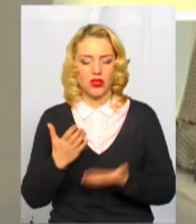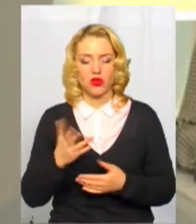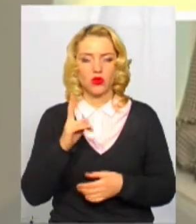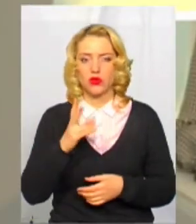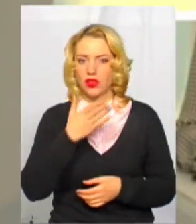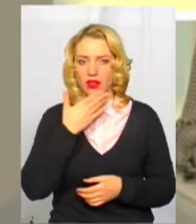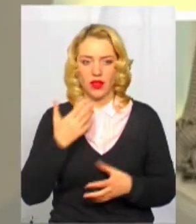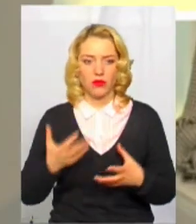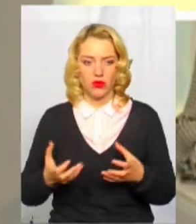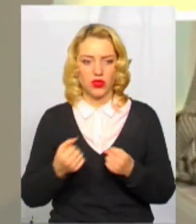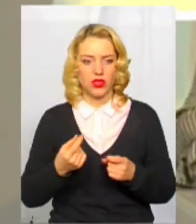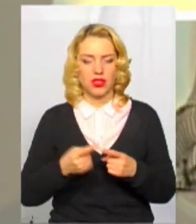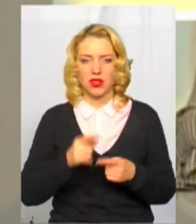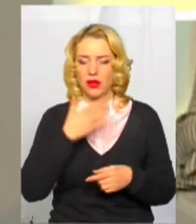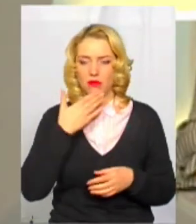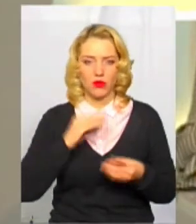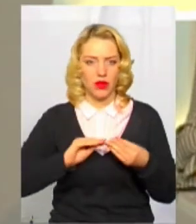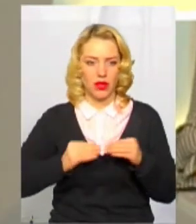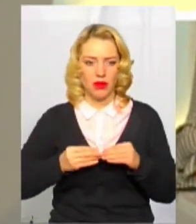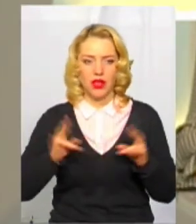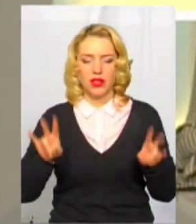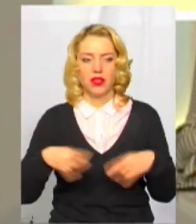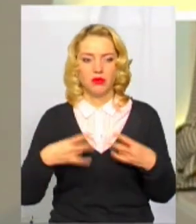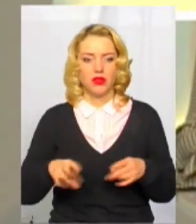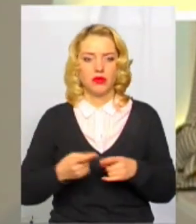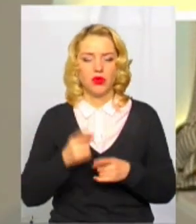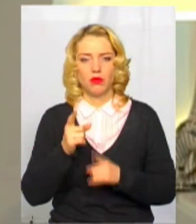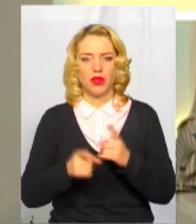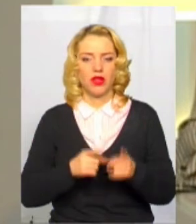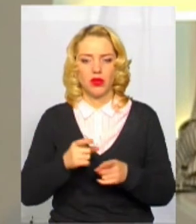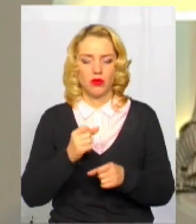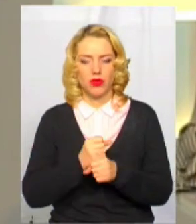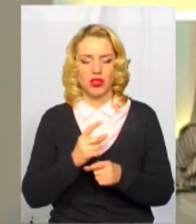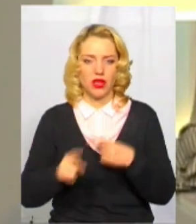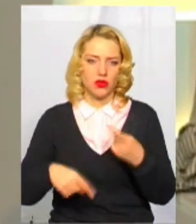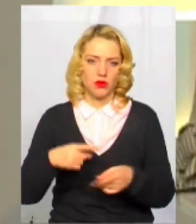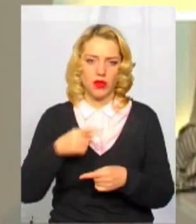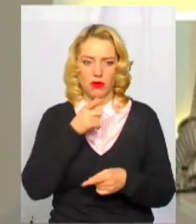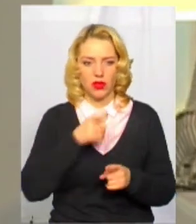не отримав, то не є проблема, вони не треба їх перероблювати на наступний період,